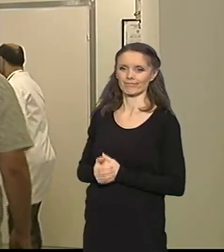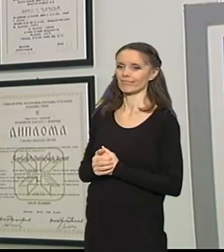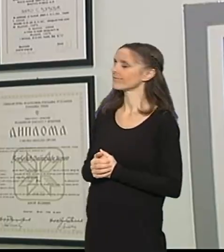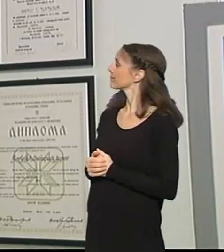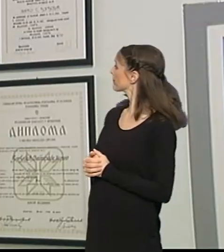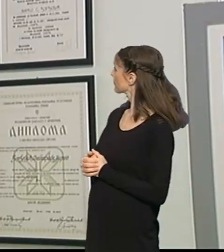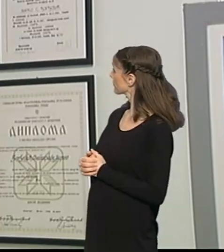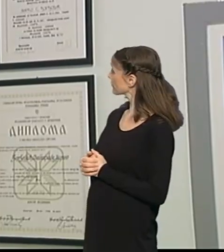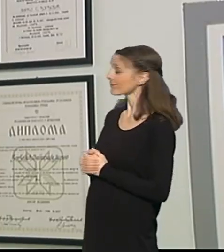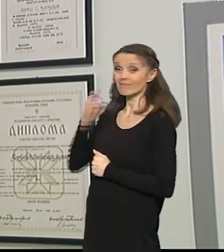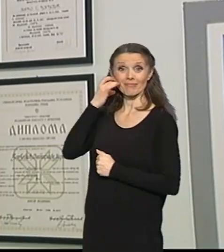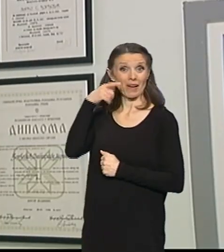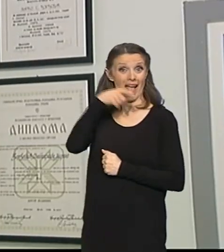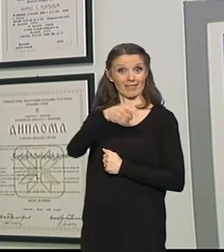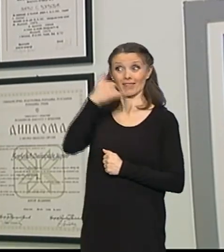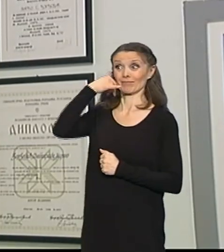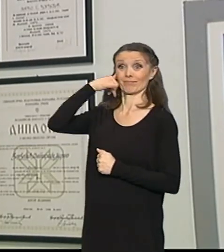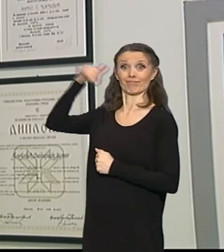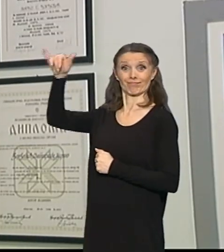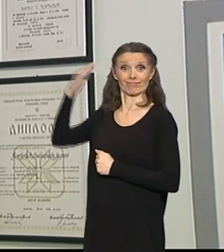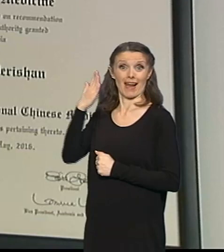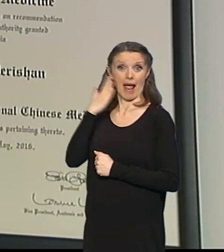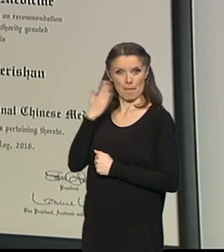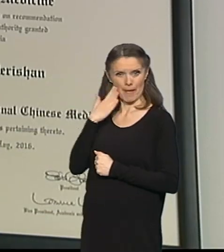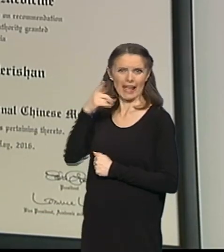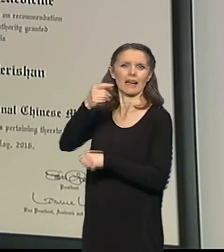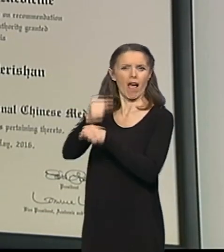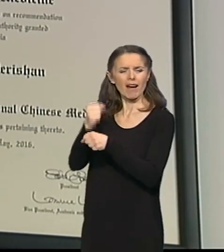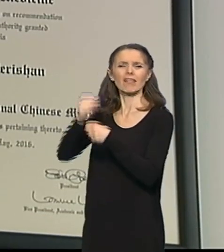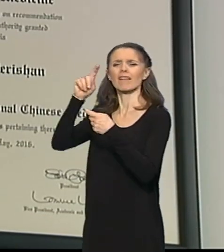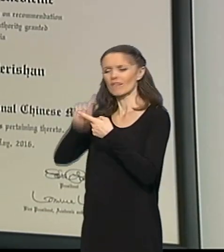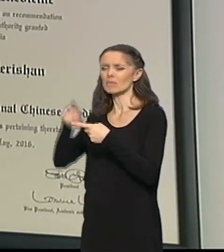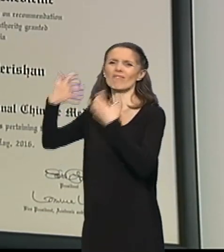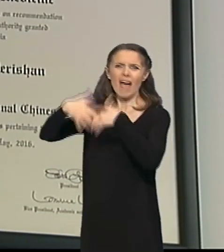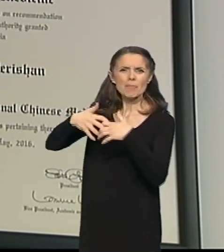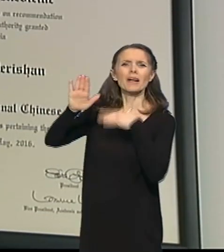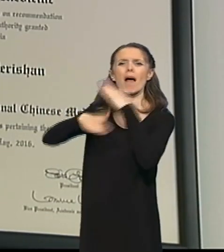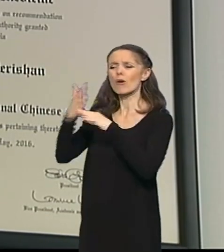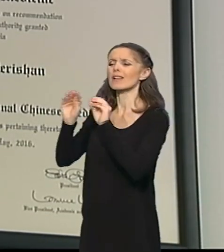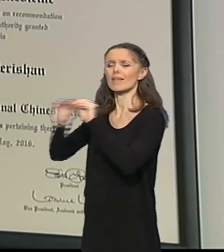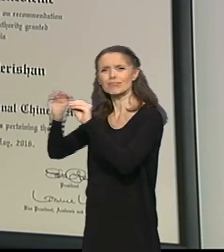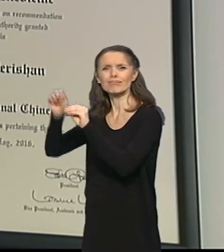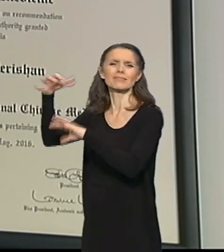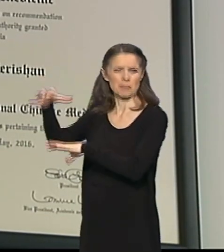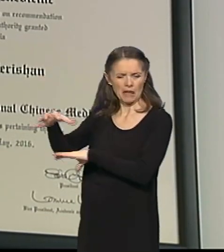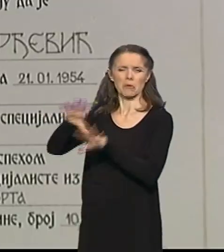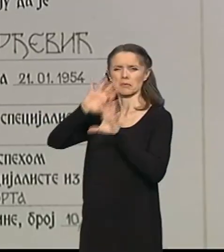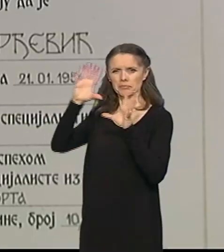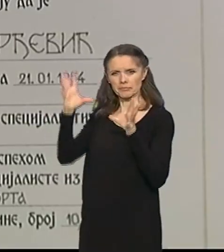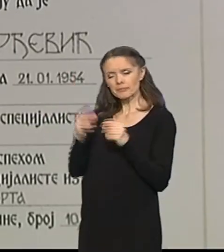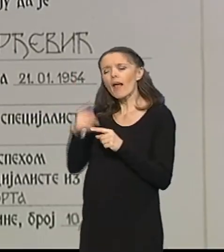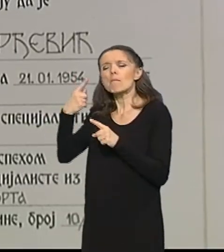Odlaskom u Sjedinjene Američke Države, gde ste se bavili padobranstvom, bili ste instruktor, vi ste nastavili